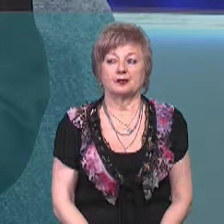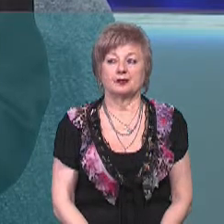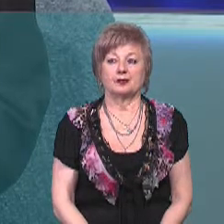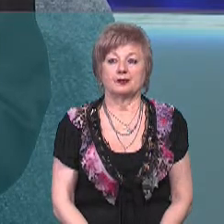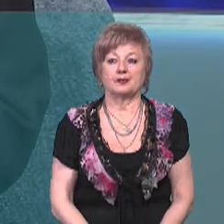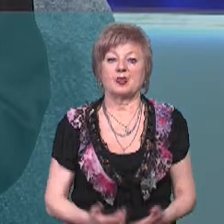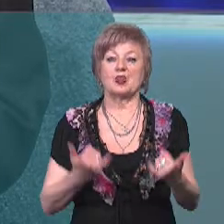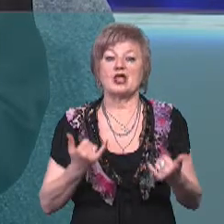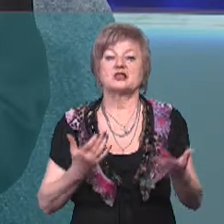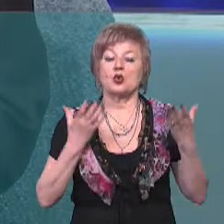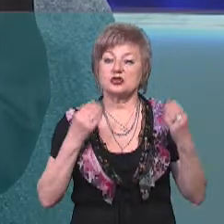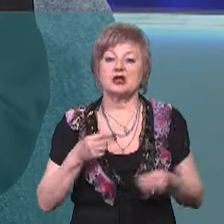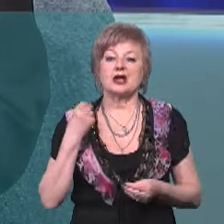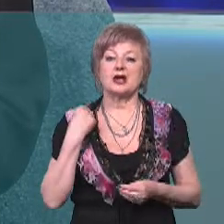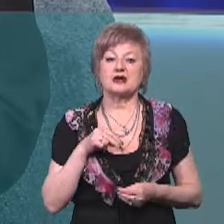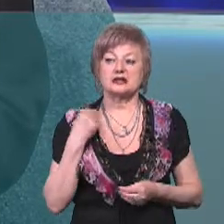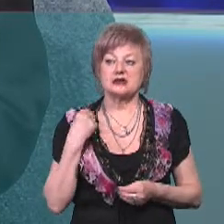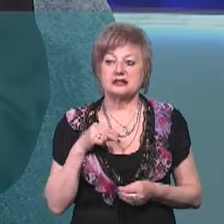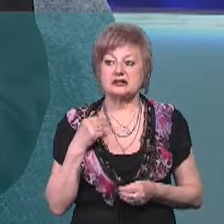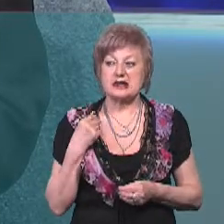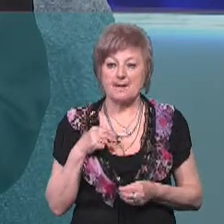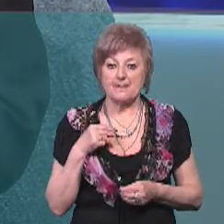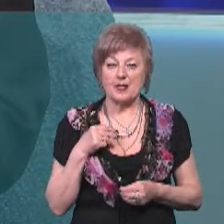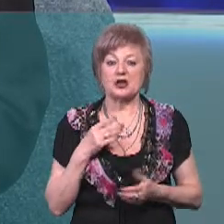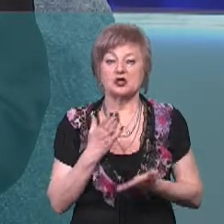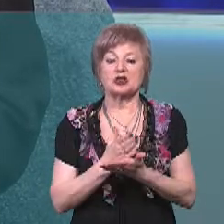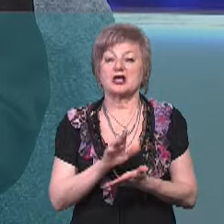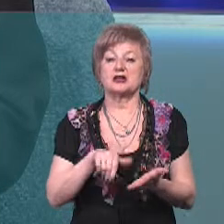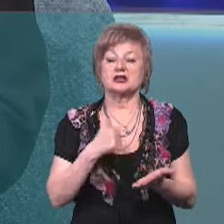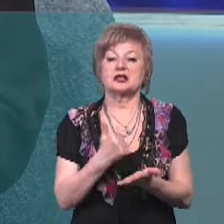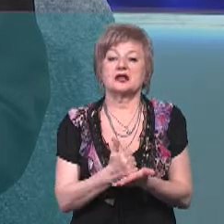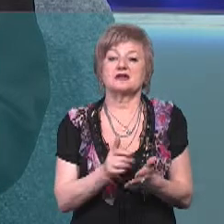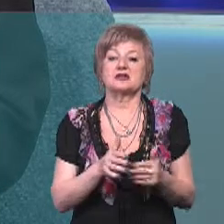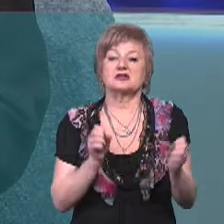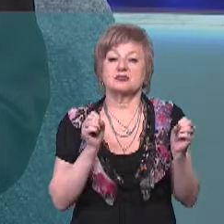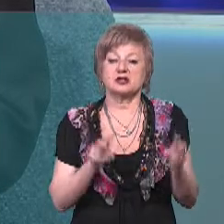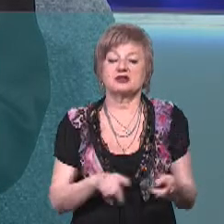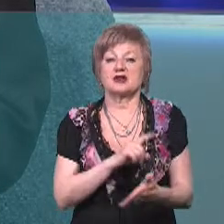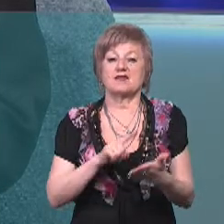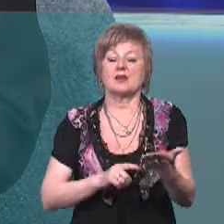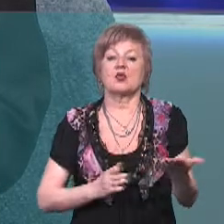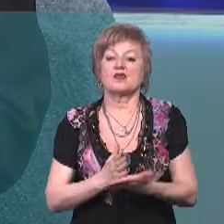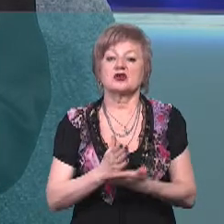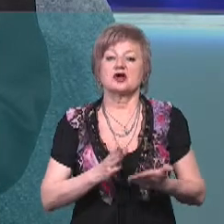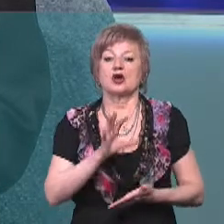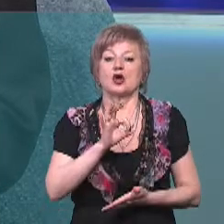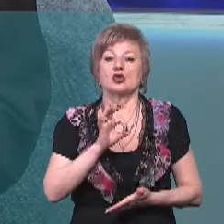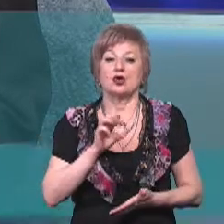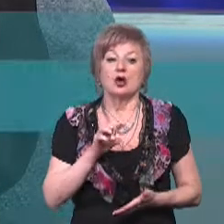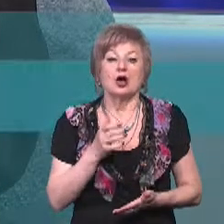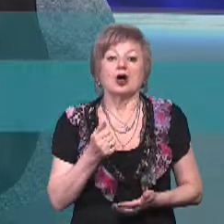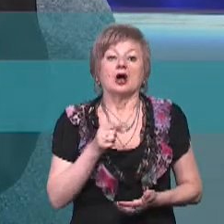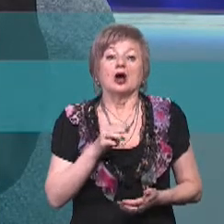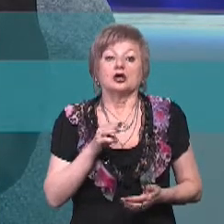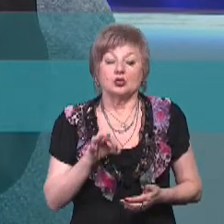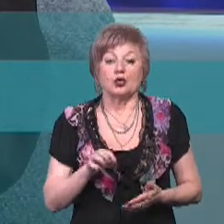На сьогоднішній день запорізький ветеран АТО Тимур Книш є головним спеціалістом Державної служби з питань ветеранів АТО ООС у